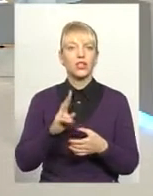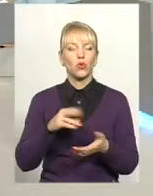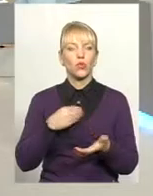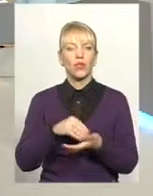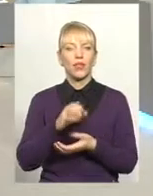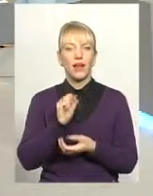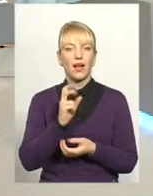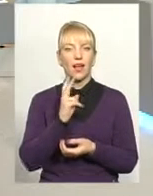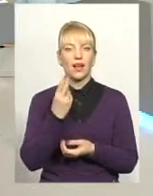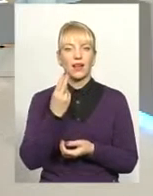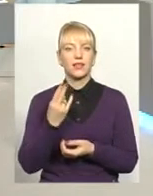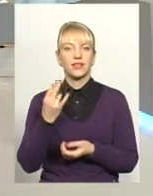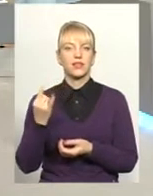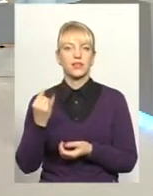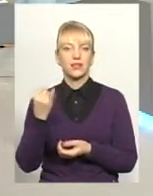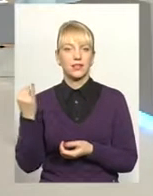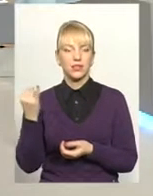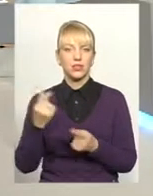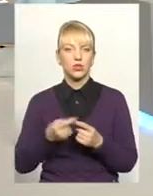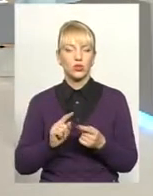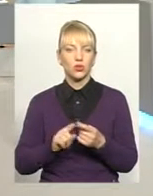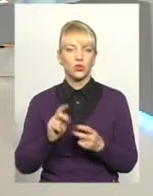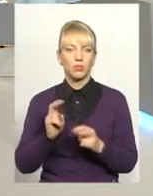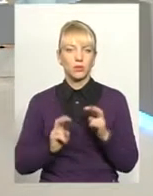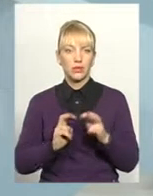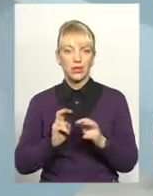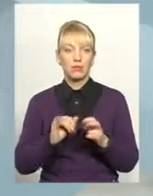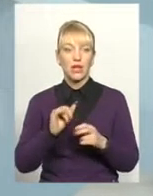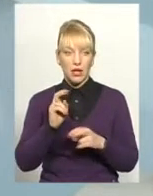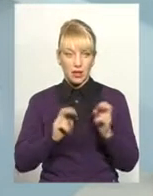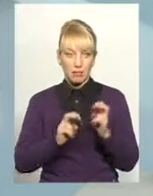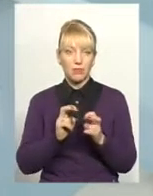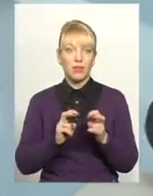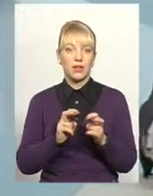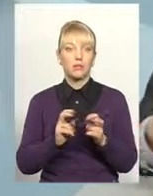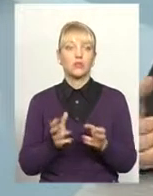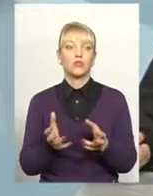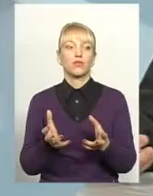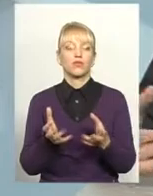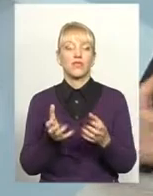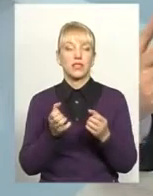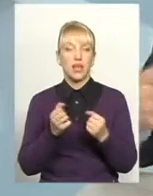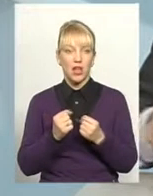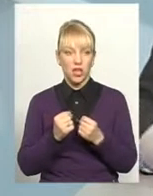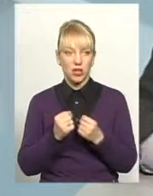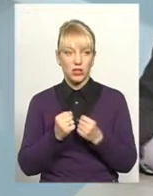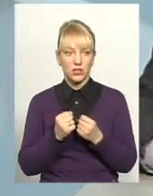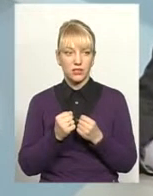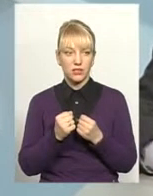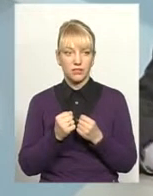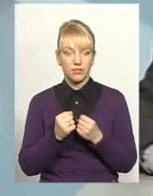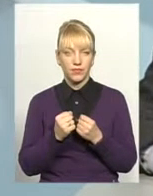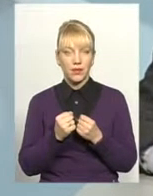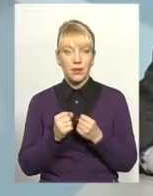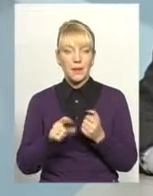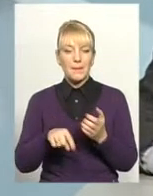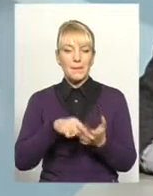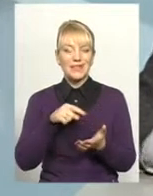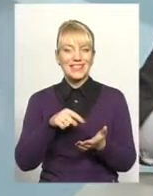акції, значить, цього підприємства, і підприємство взялось, значить, міське франфатіномані, міське